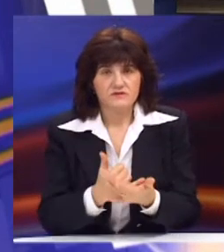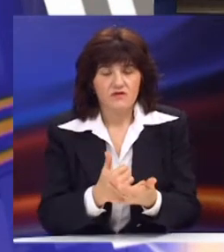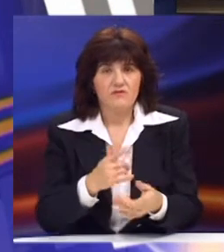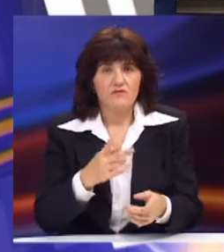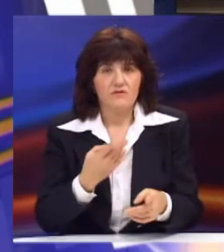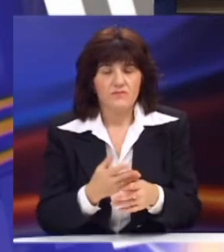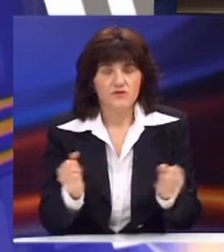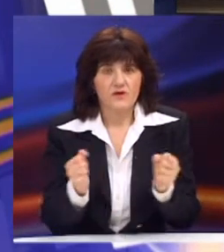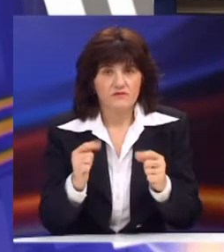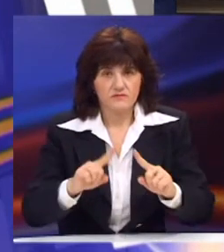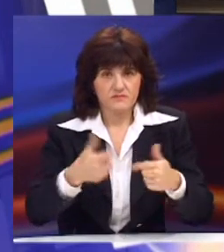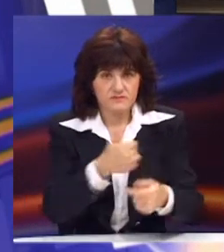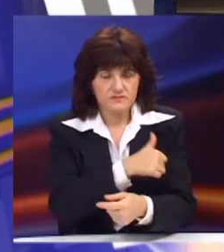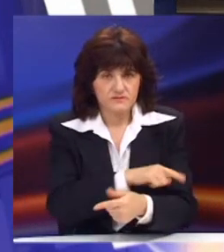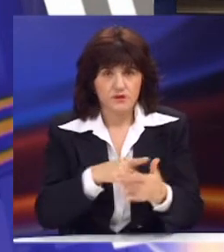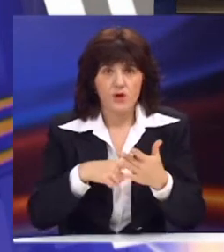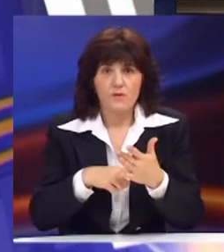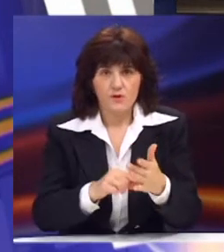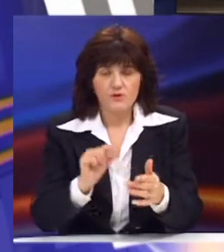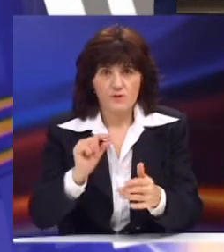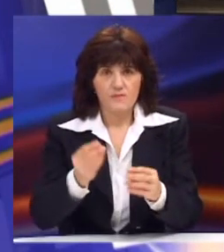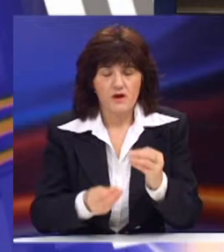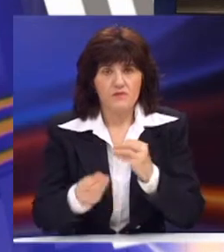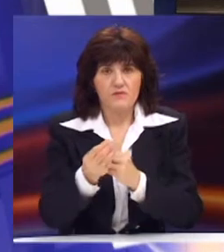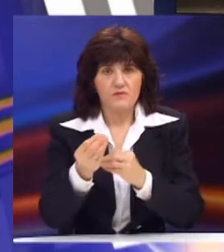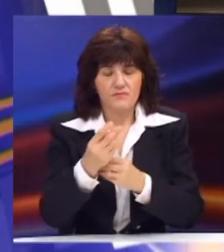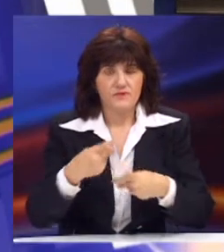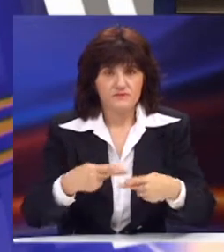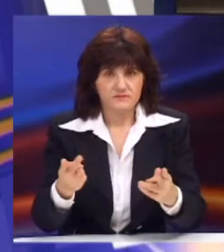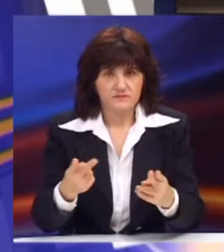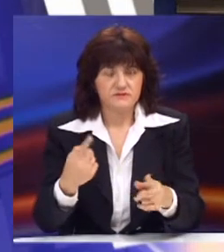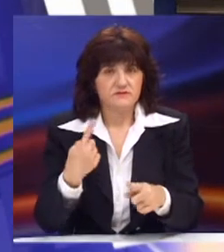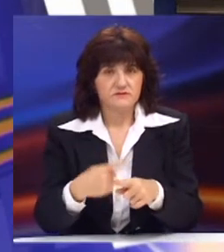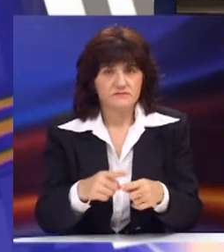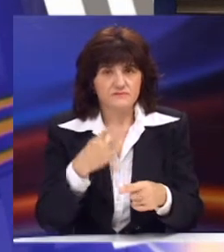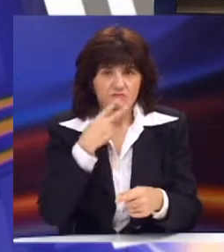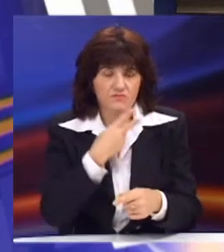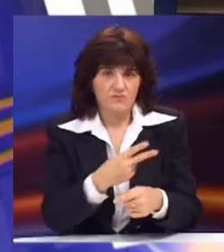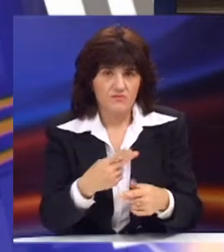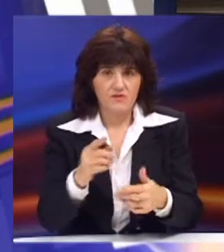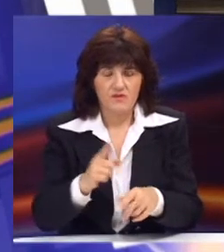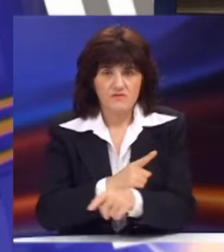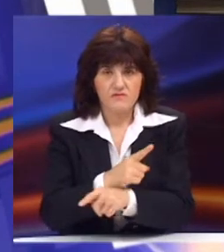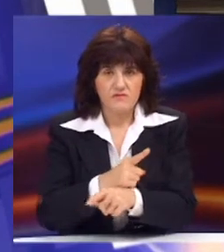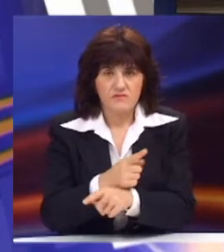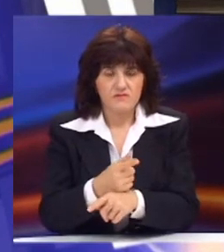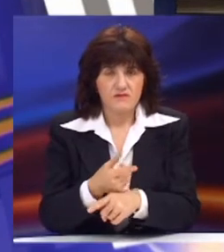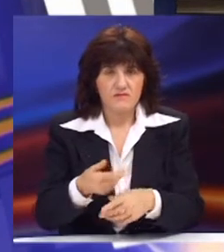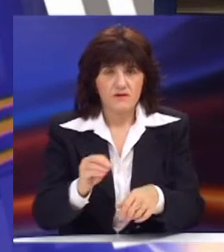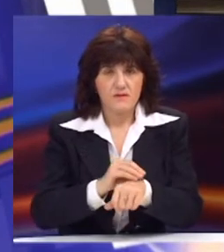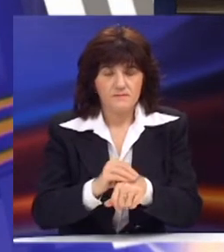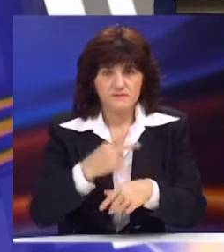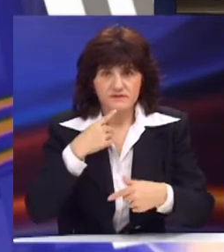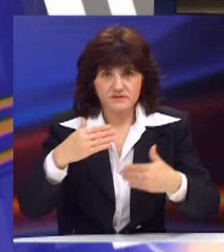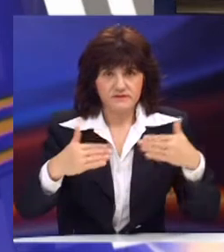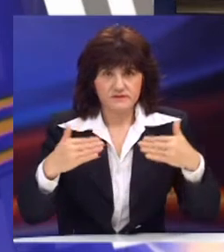će već statistika za januar naredne godine pokazati porast obima industrijske proizvodnje. Za posmatrani period obim